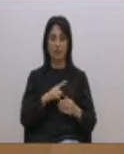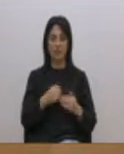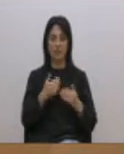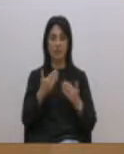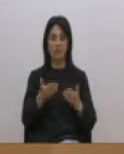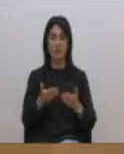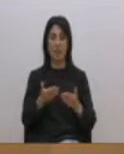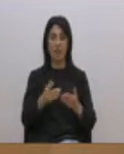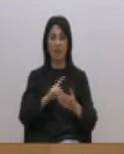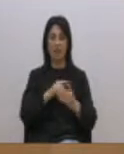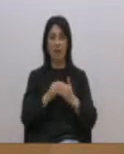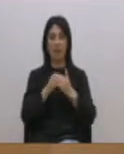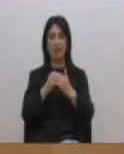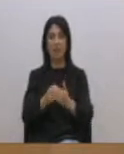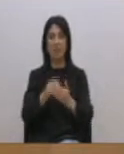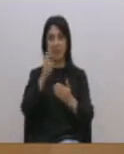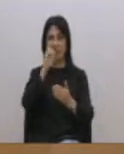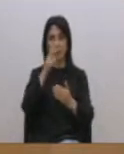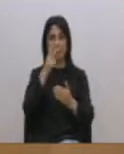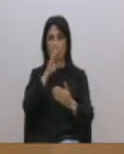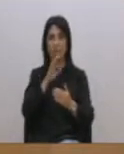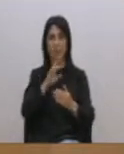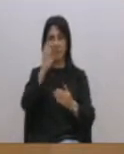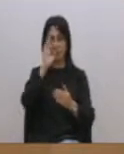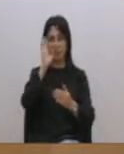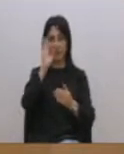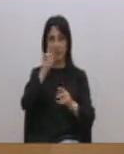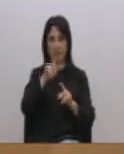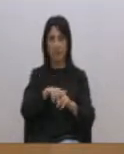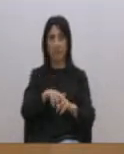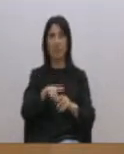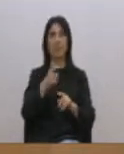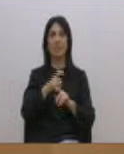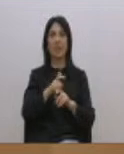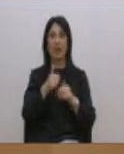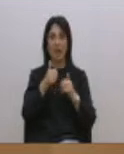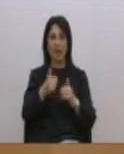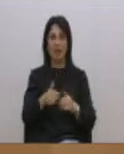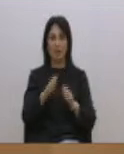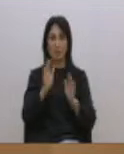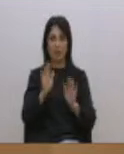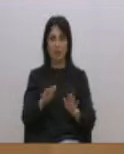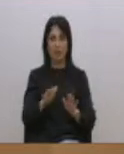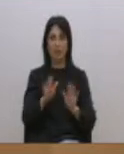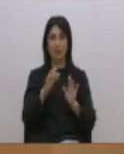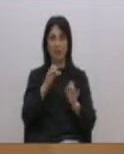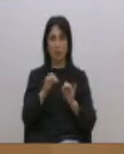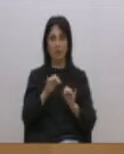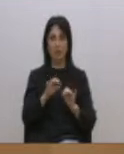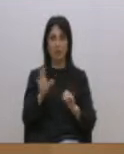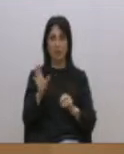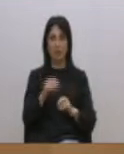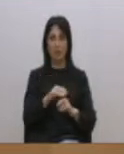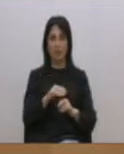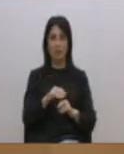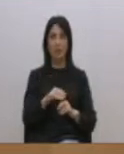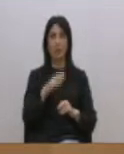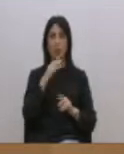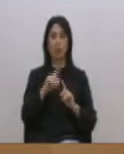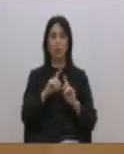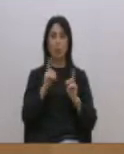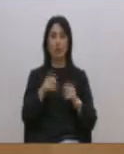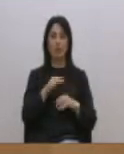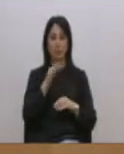მთლიანად გაძლიერებული სახელმწიფო. მიუხედავად იმისა, რომ სახელმწიფო ტვირთი რა არის ძალიან კარგად მესმის, ამაზეც ვისაუბრეთ ყველაფერი,